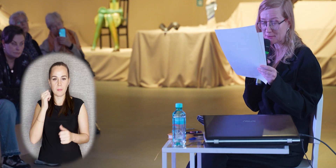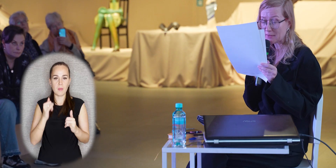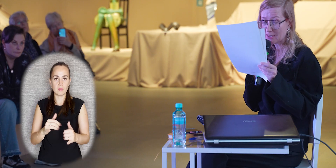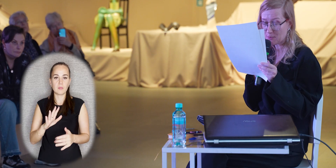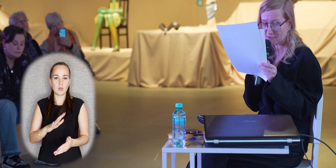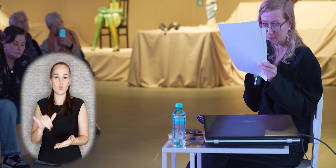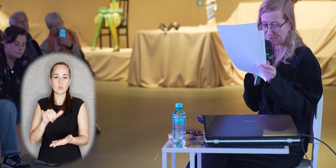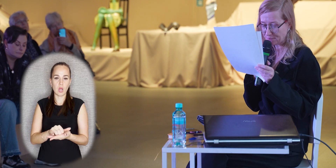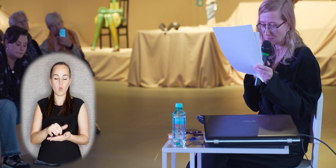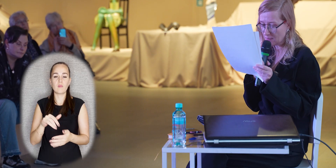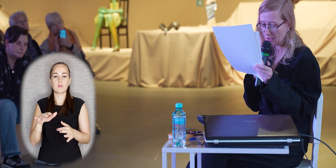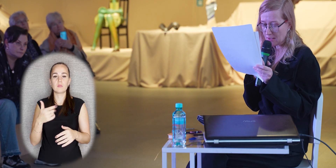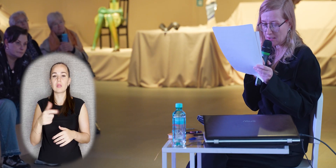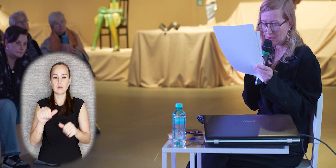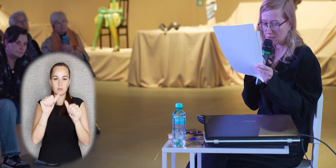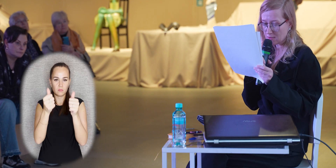установлен гипсовым.